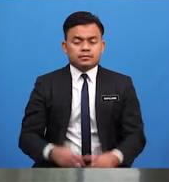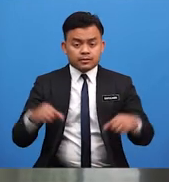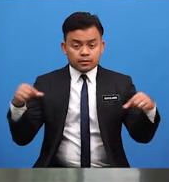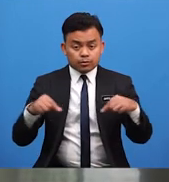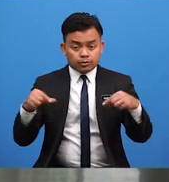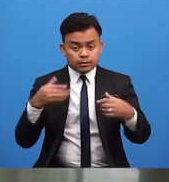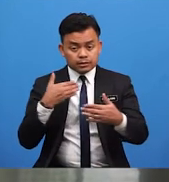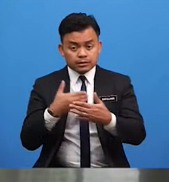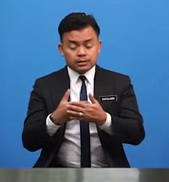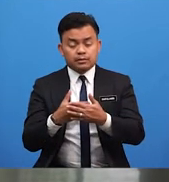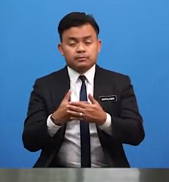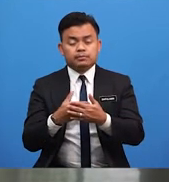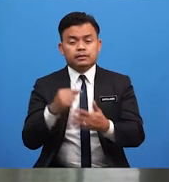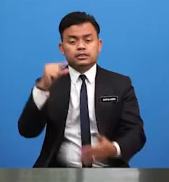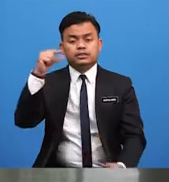Goreng sehingga garing.